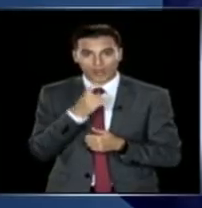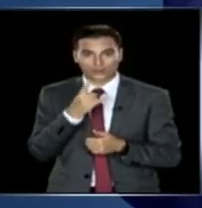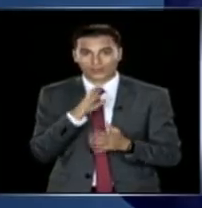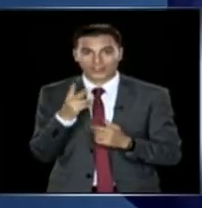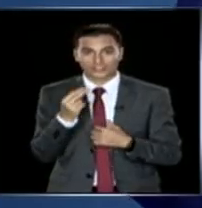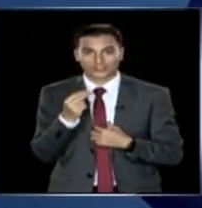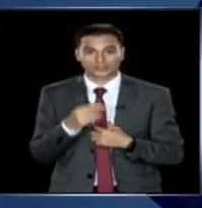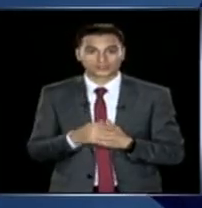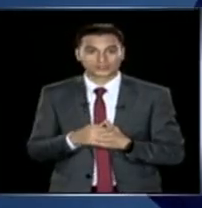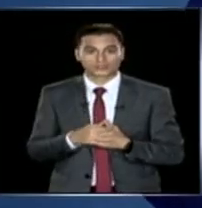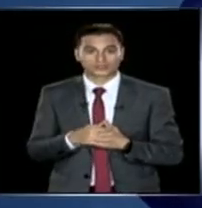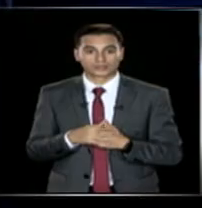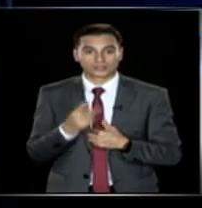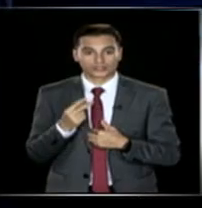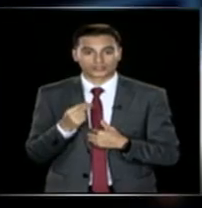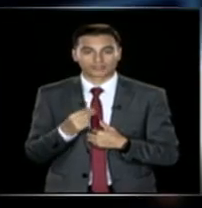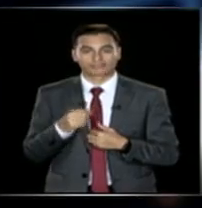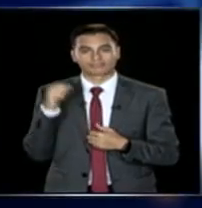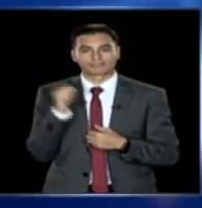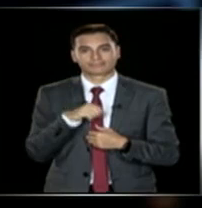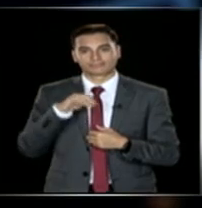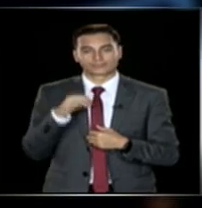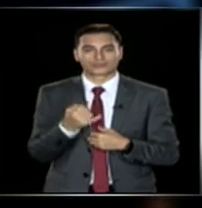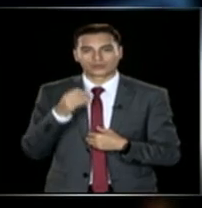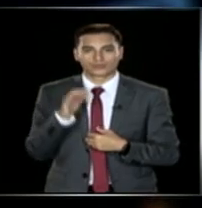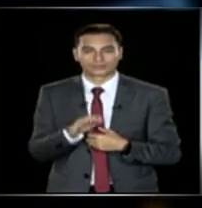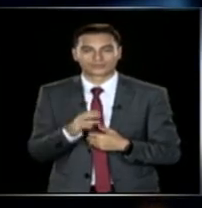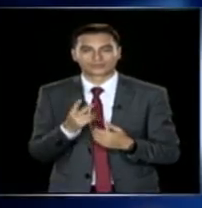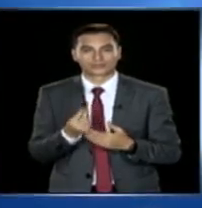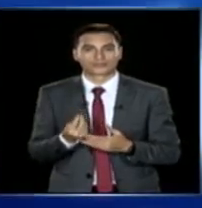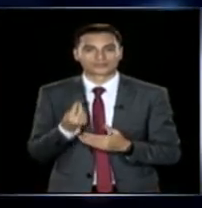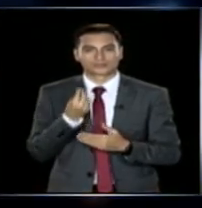بعشر نقط ولا بعشرين نقطة؟ بعشرين نقطة. تمام،